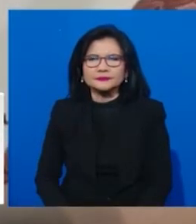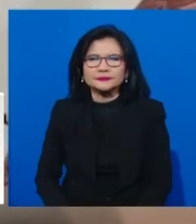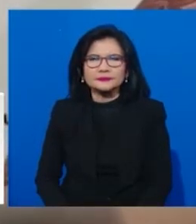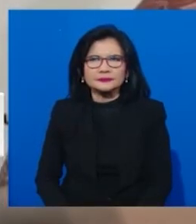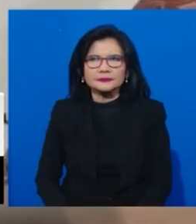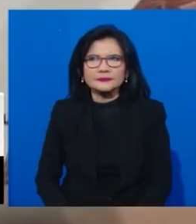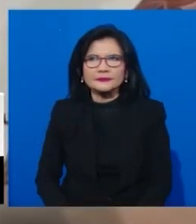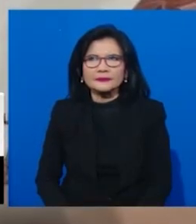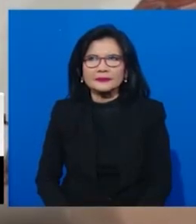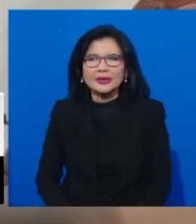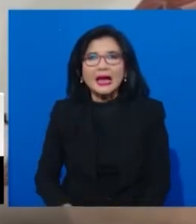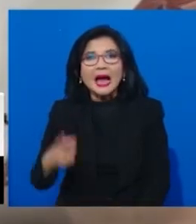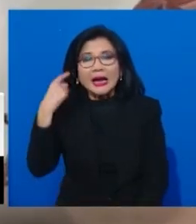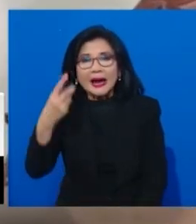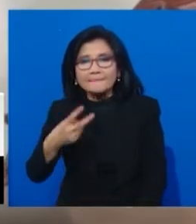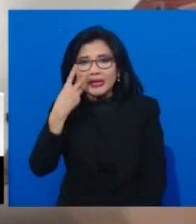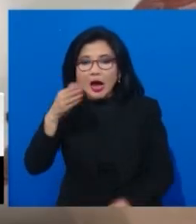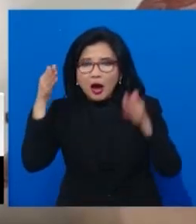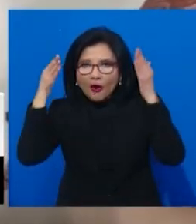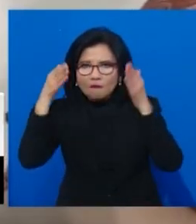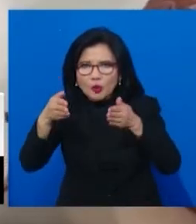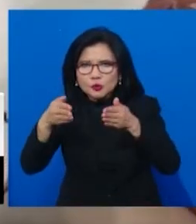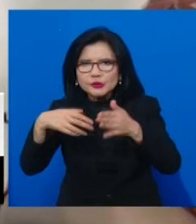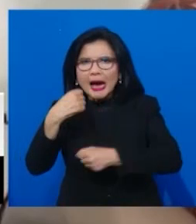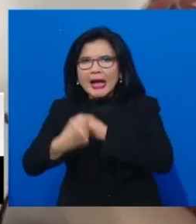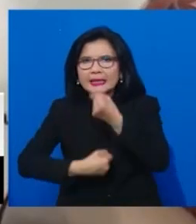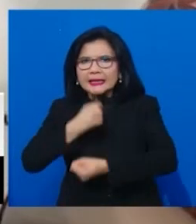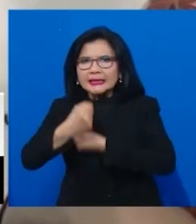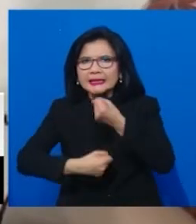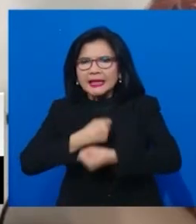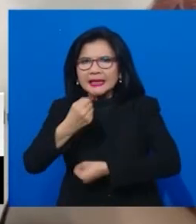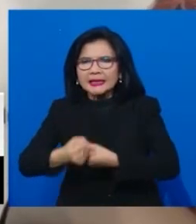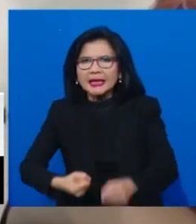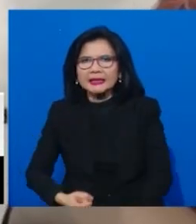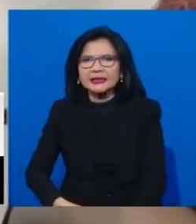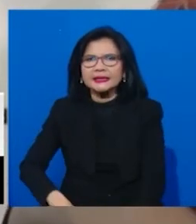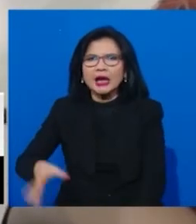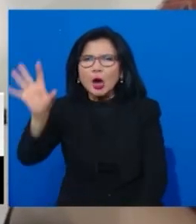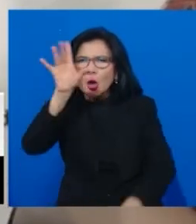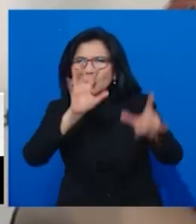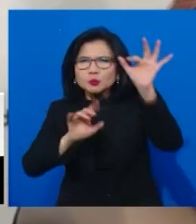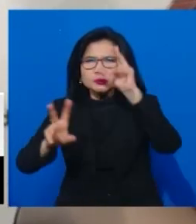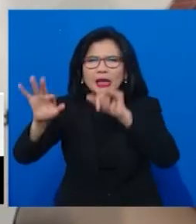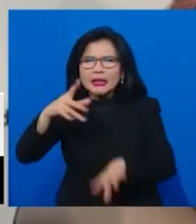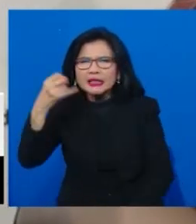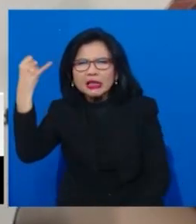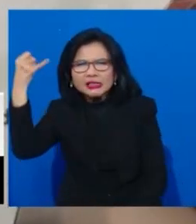Jadi kami fokus adalah kepada kegiatan-kegiatan yang berpotensi menimbulkan pencemaran